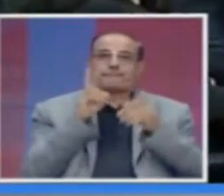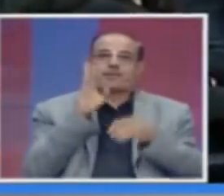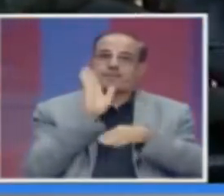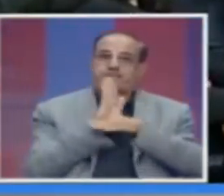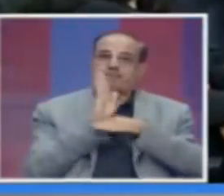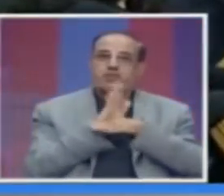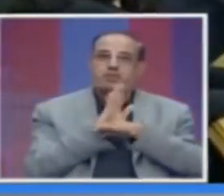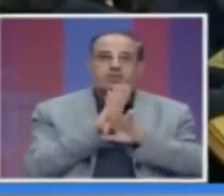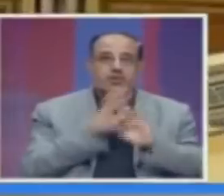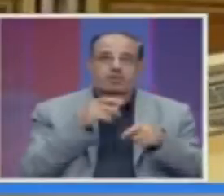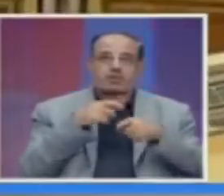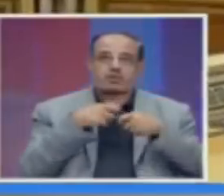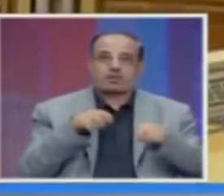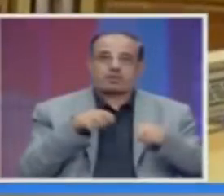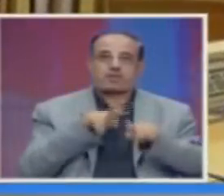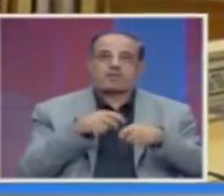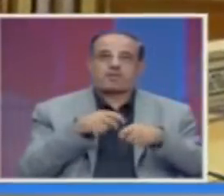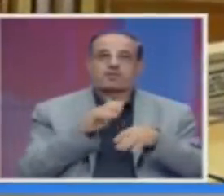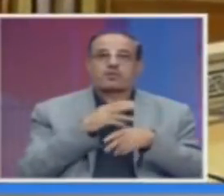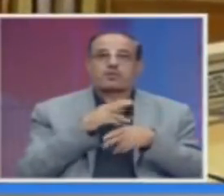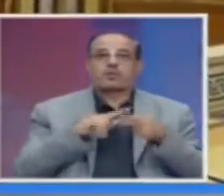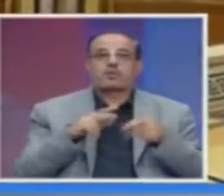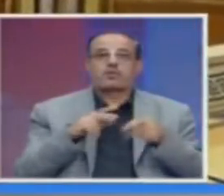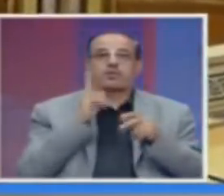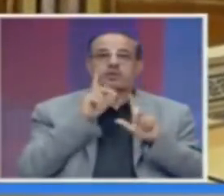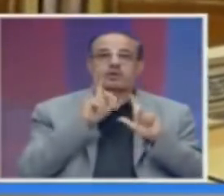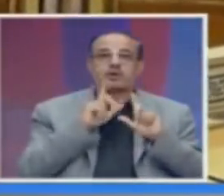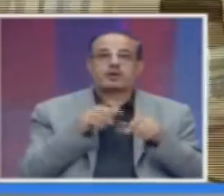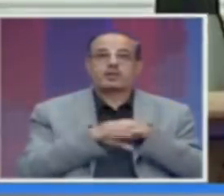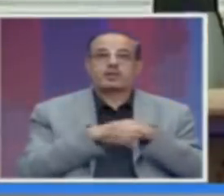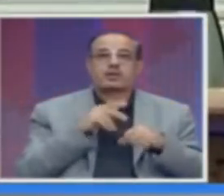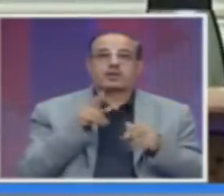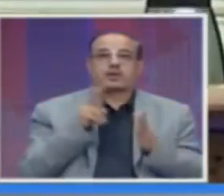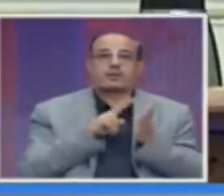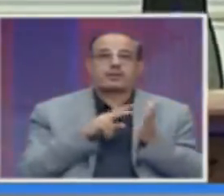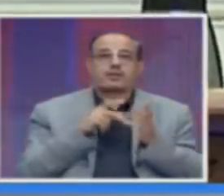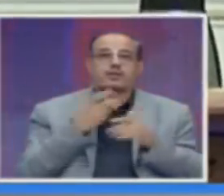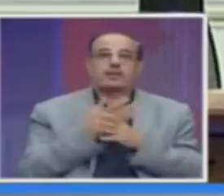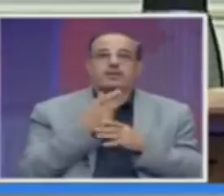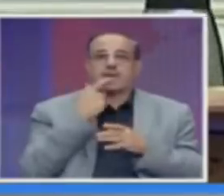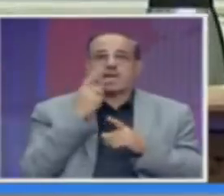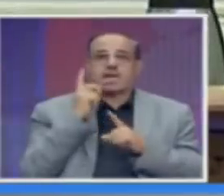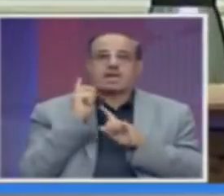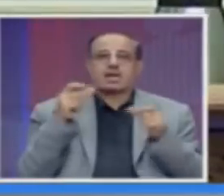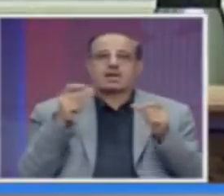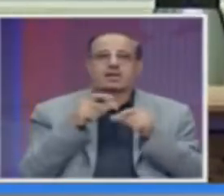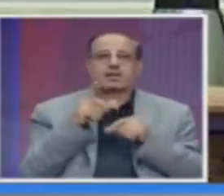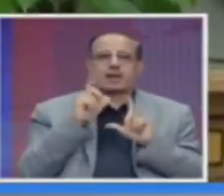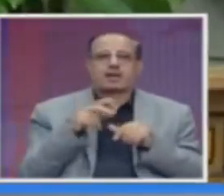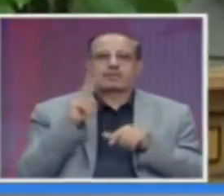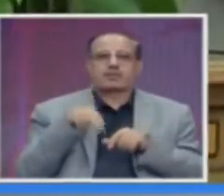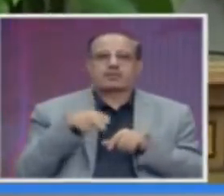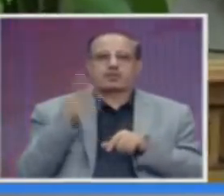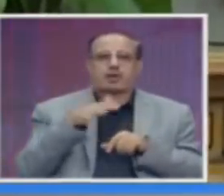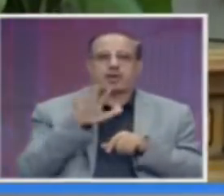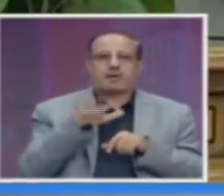1738 كنيسة ومبنى تابعا. جاء ذلك بعدما استعرضت اللجنة نتائج أعمال المراجعة التي تمت